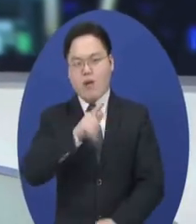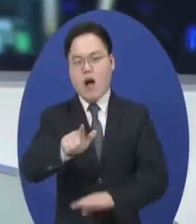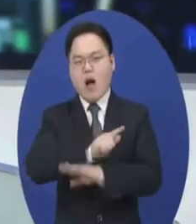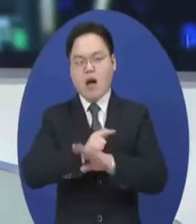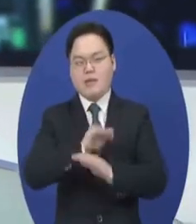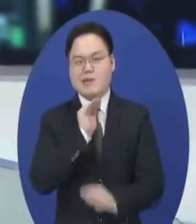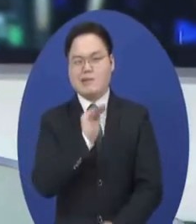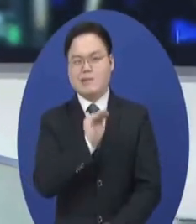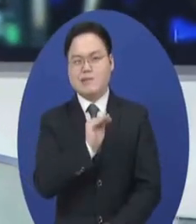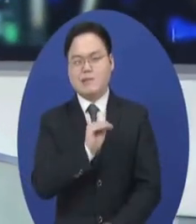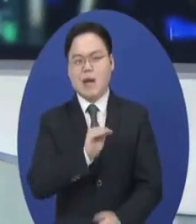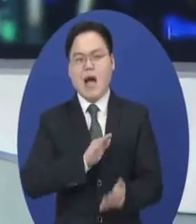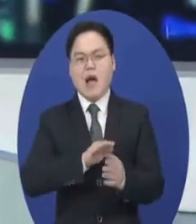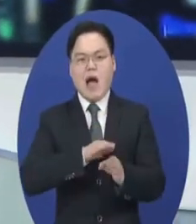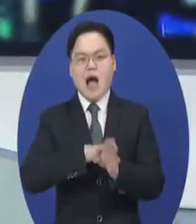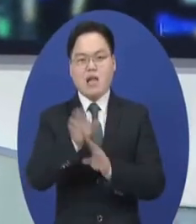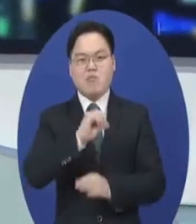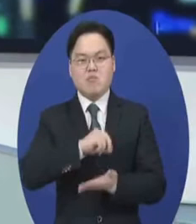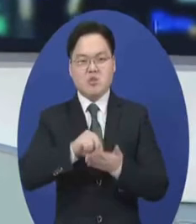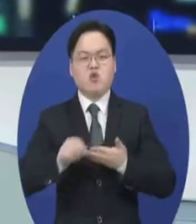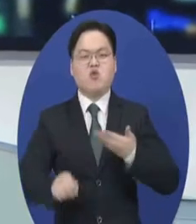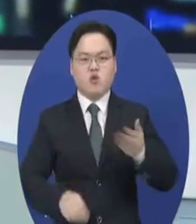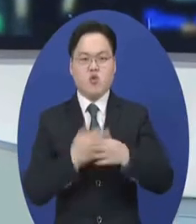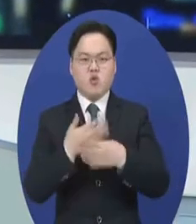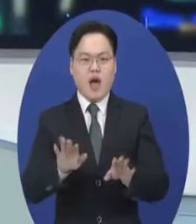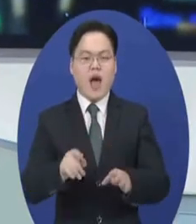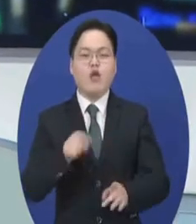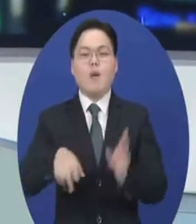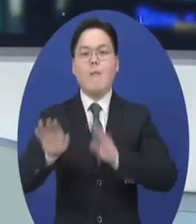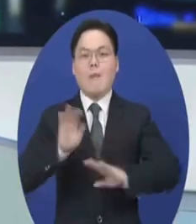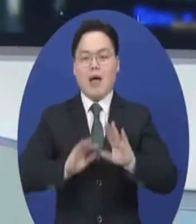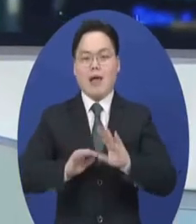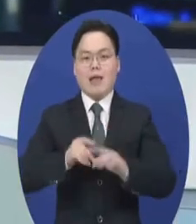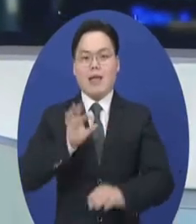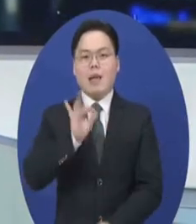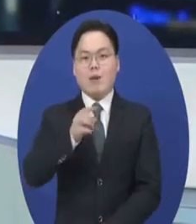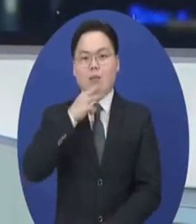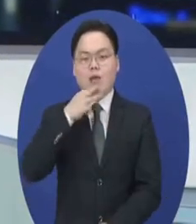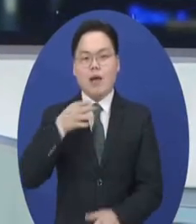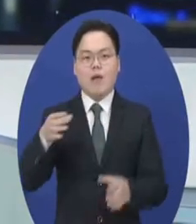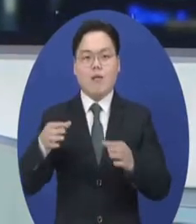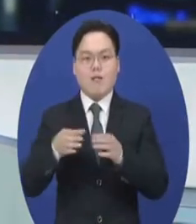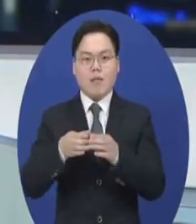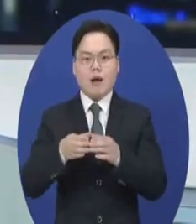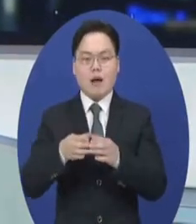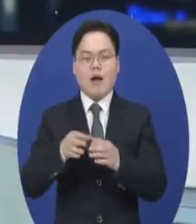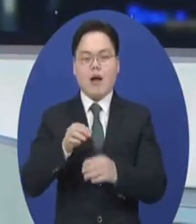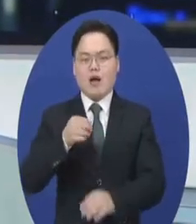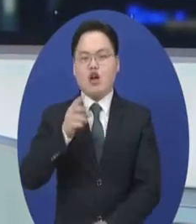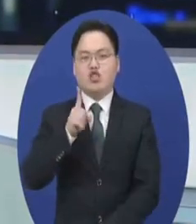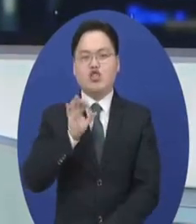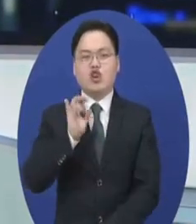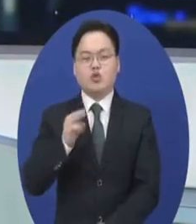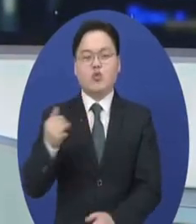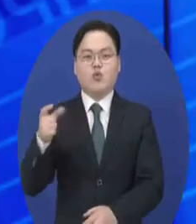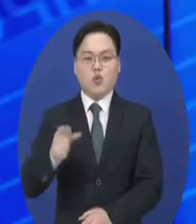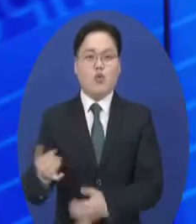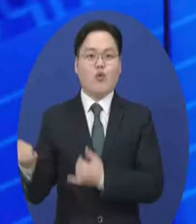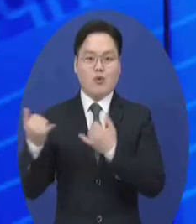ерөнхий газраас шаардаж албан бичгийг хургуулээд байна. Нөхцөл байдал ямар хэмжээнд байгаа талаар манай сэтгүүлч зочинтой ярилцсан бэлэн болоод байна.